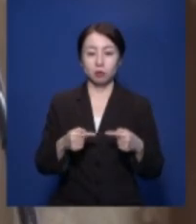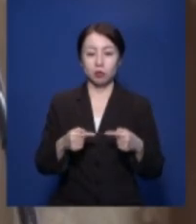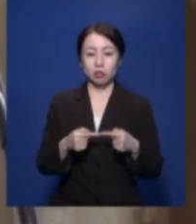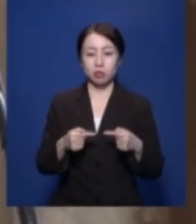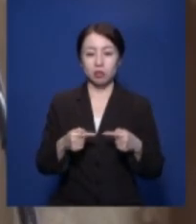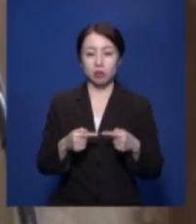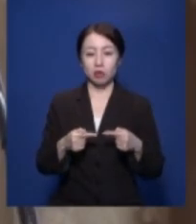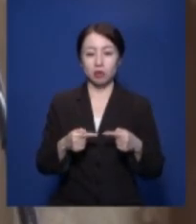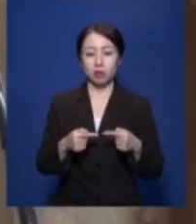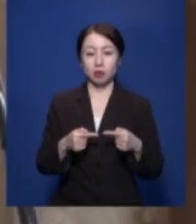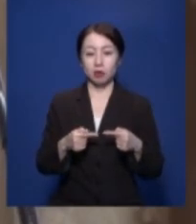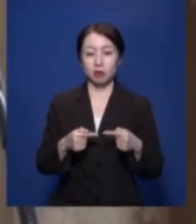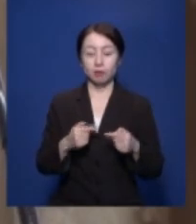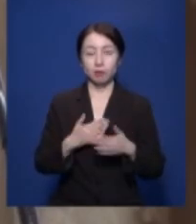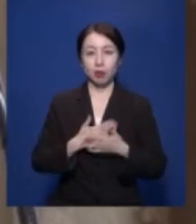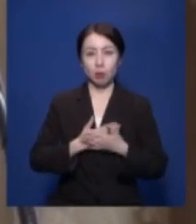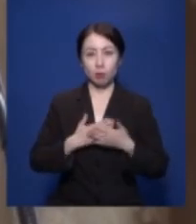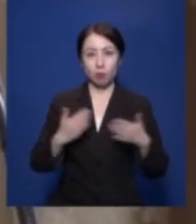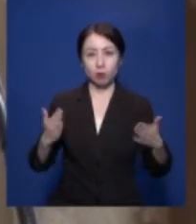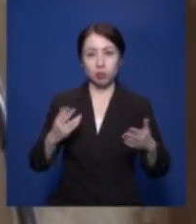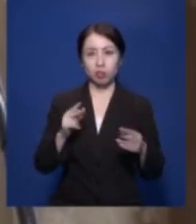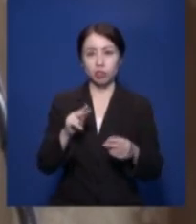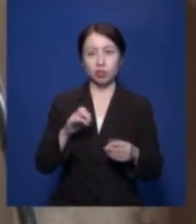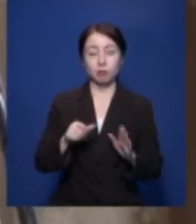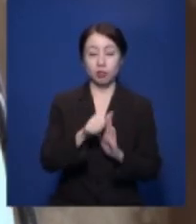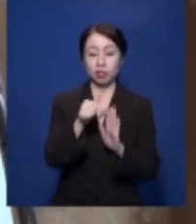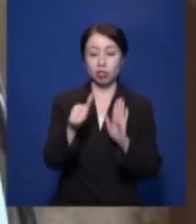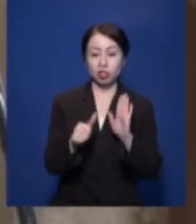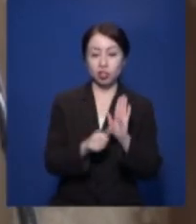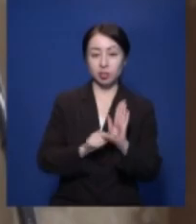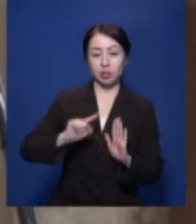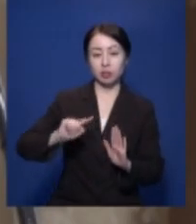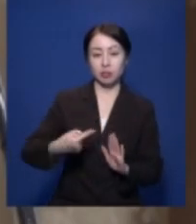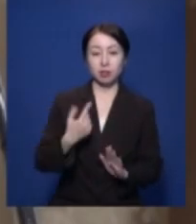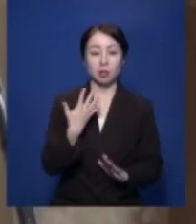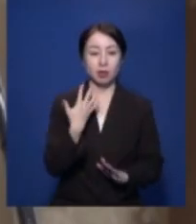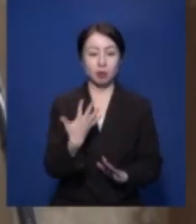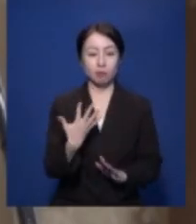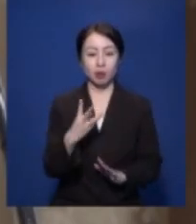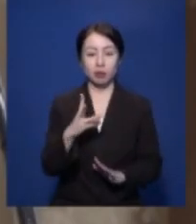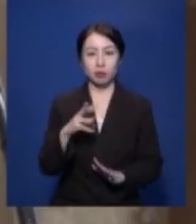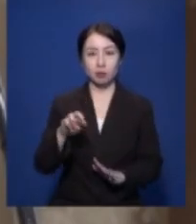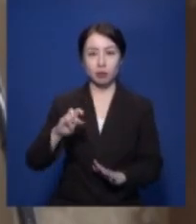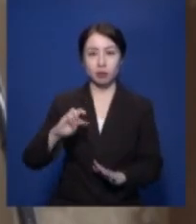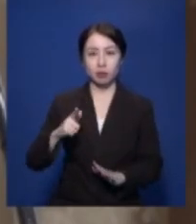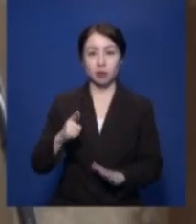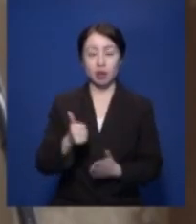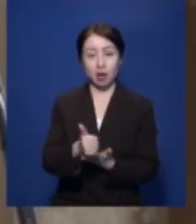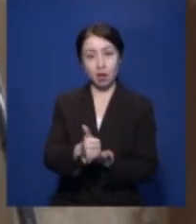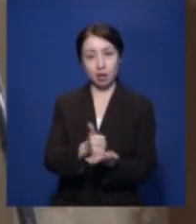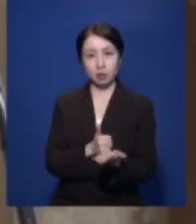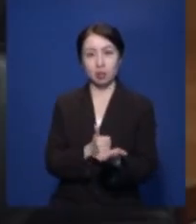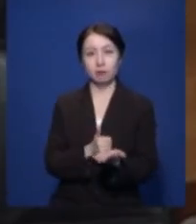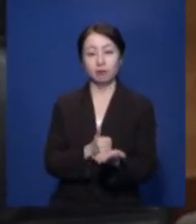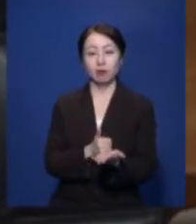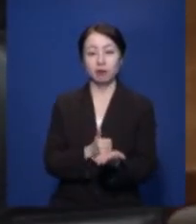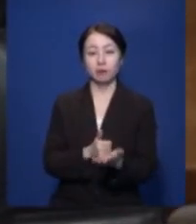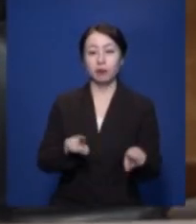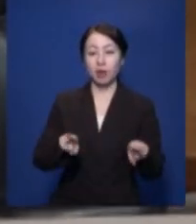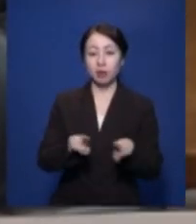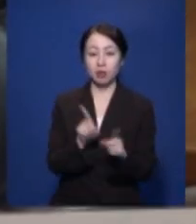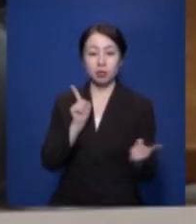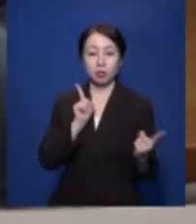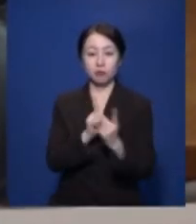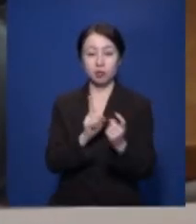уточнились уже больше, чем 16,5 миллиардов тенге. Резерв 16,5. Также на